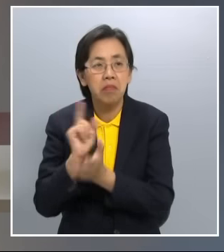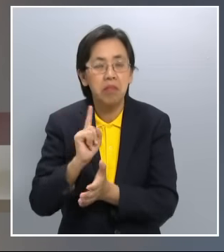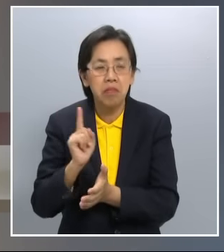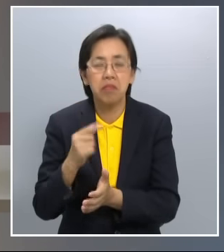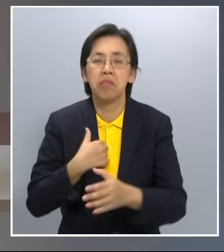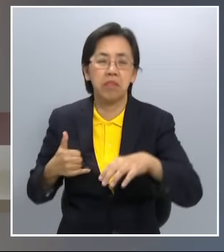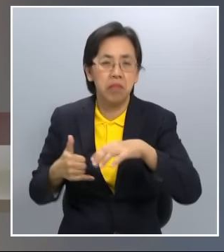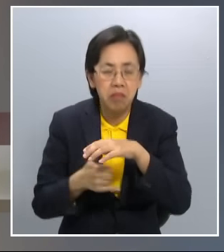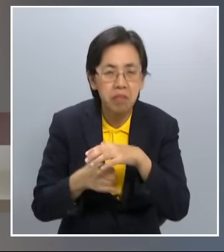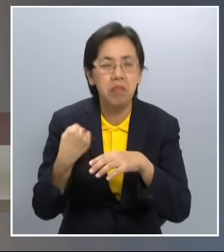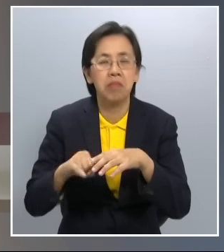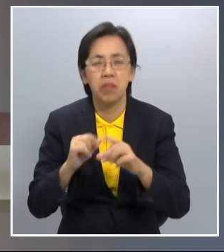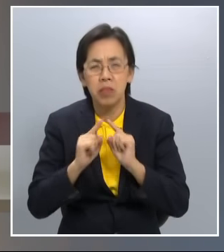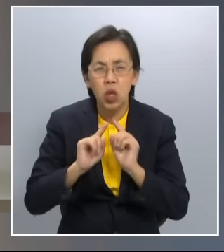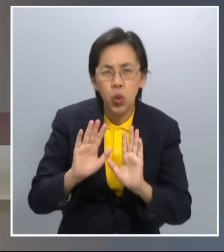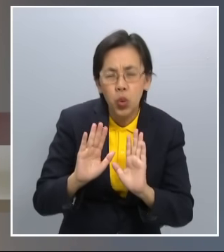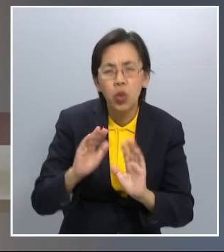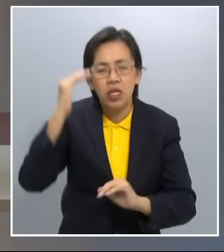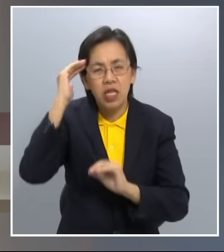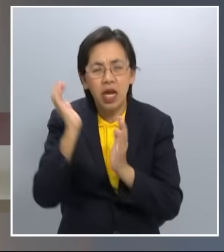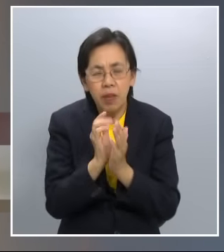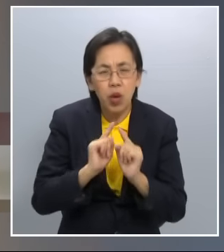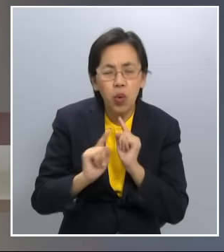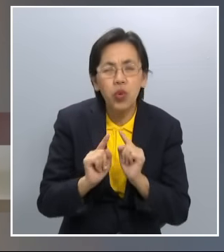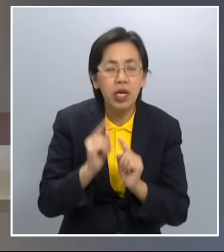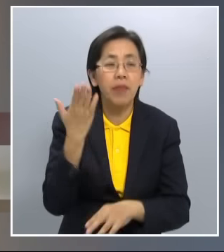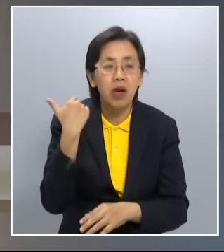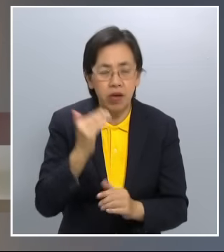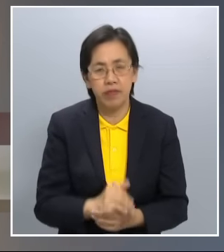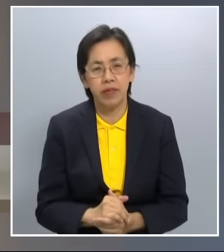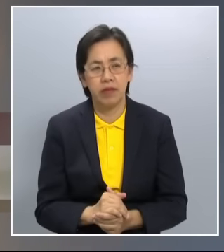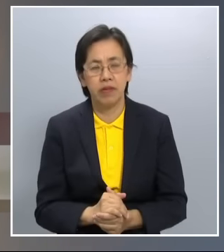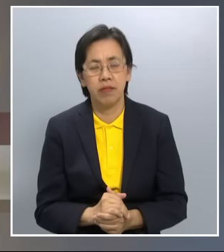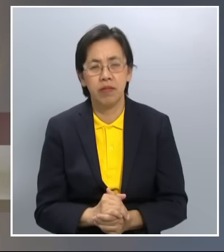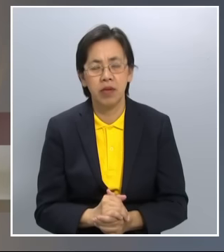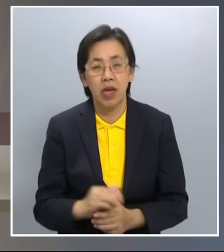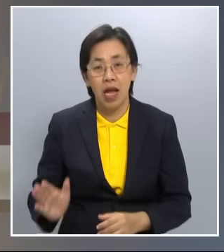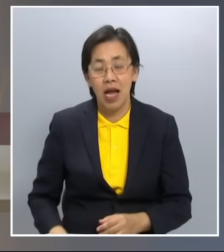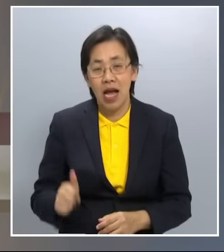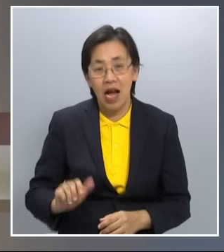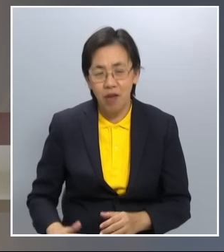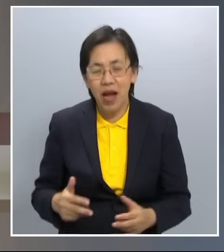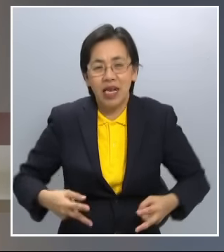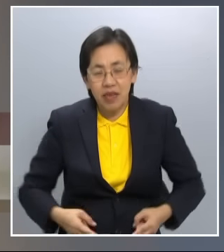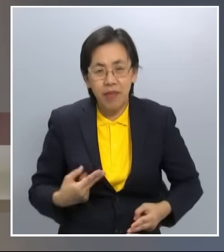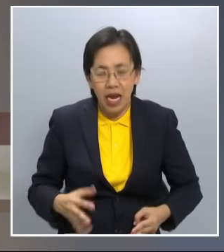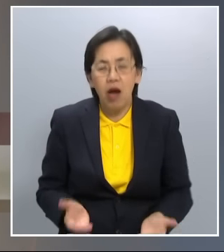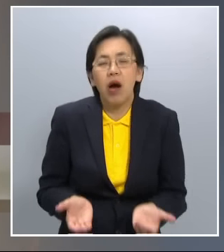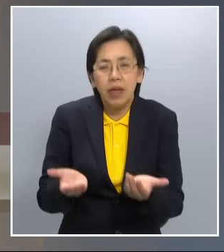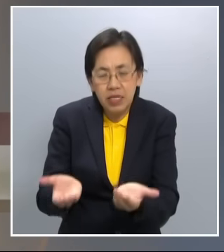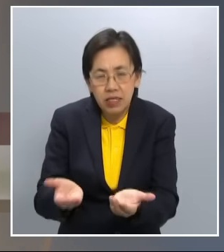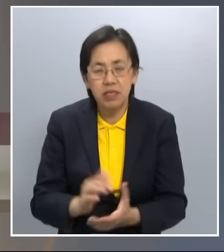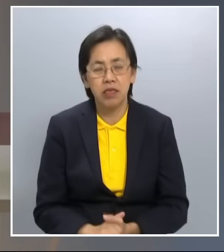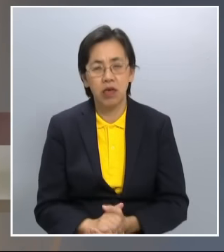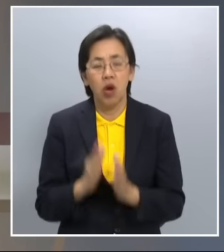กต้องไปเจรจากันที่สน.มีวิทย์ใหม่ณขณะนั้นโดยเอาหมาที่เอาไปทำหมันแล้วเอาไปคืนแล้ว